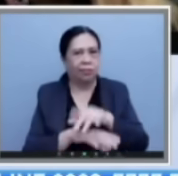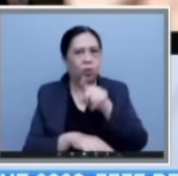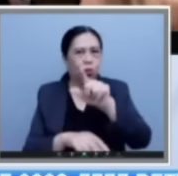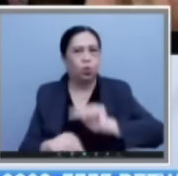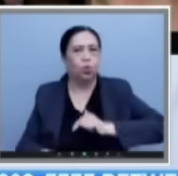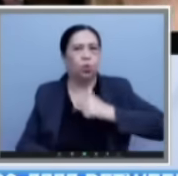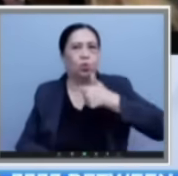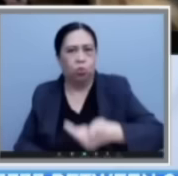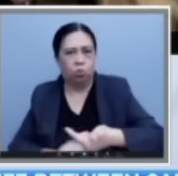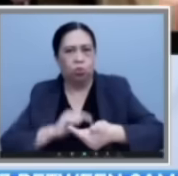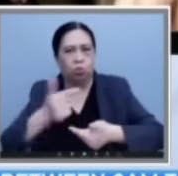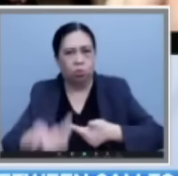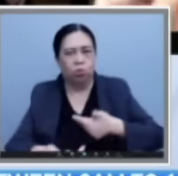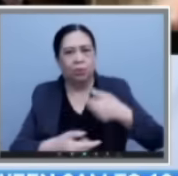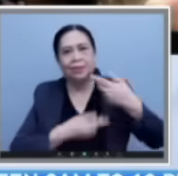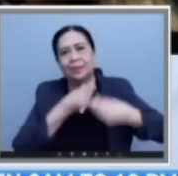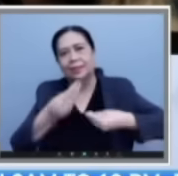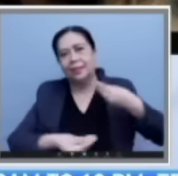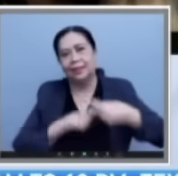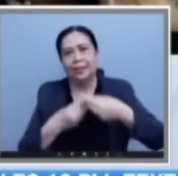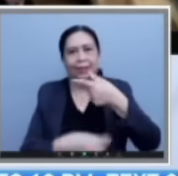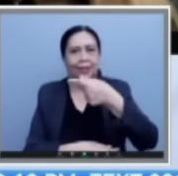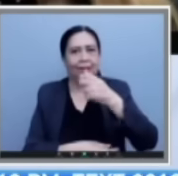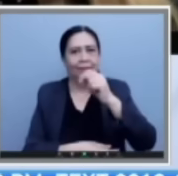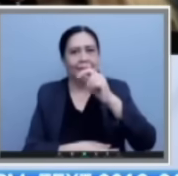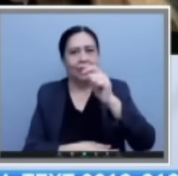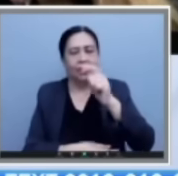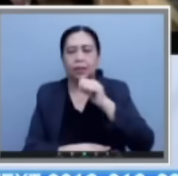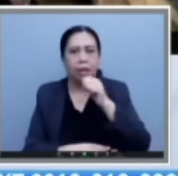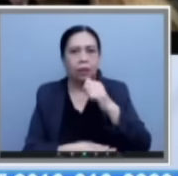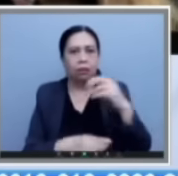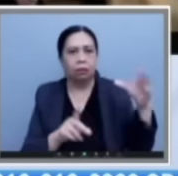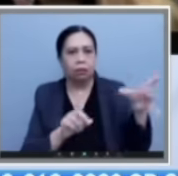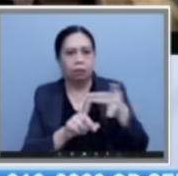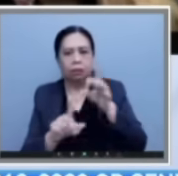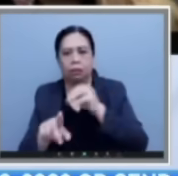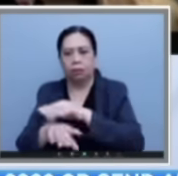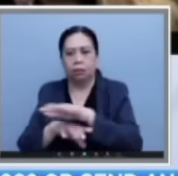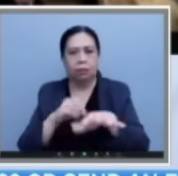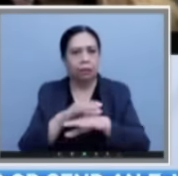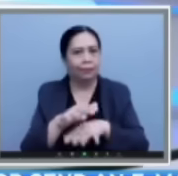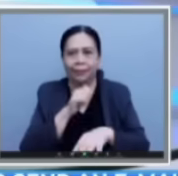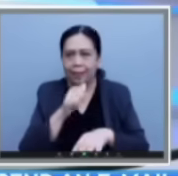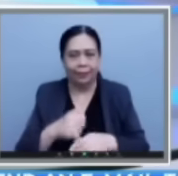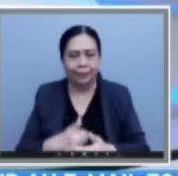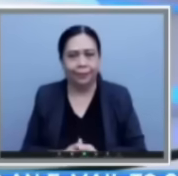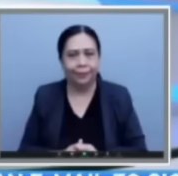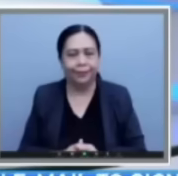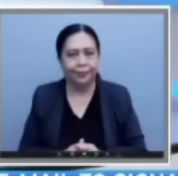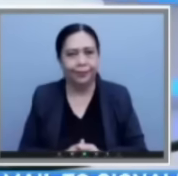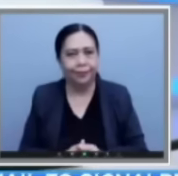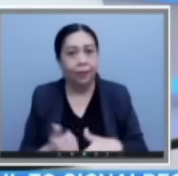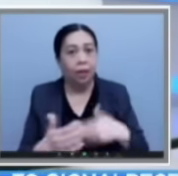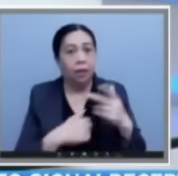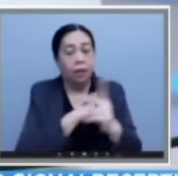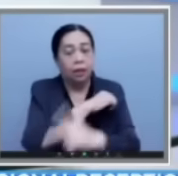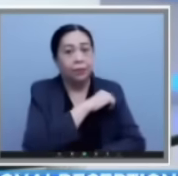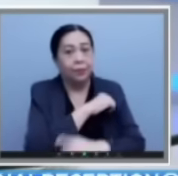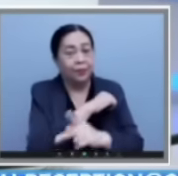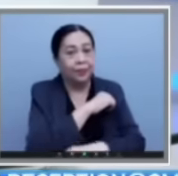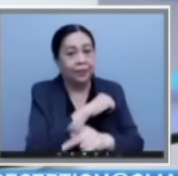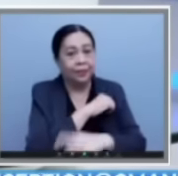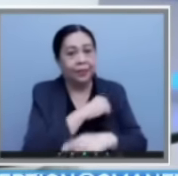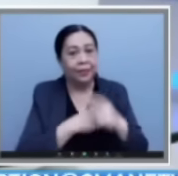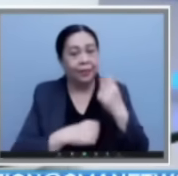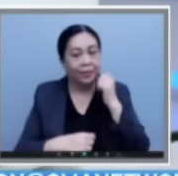ng hika so genetic no Hindi siya nakakahawa Okay ito naman Mare doc sa probinsya ito yung laging